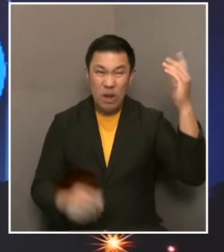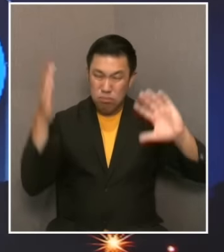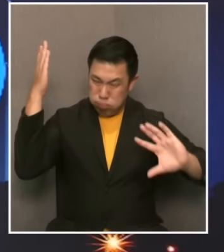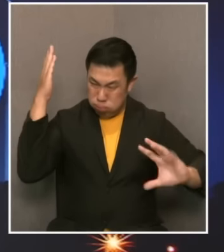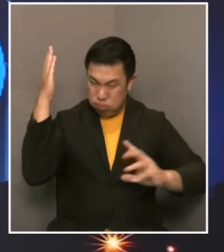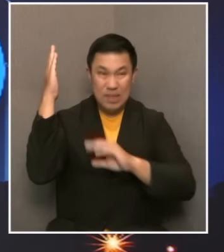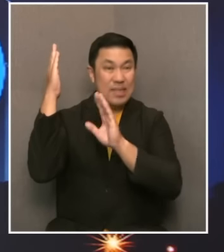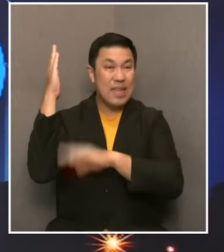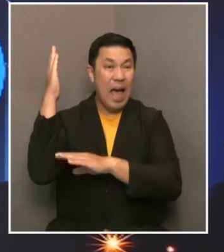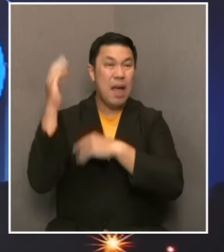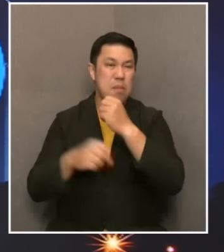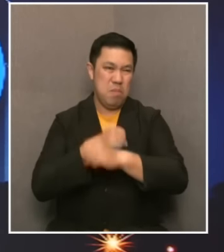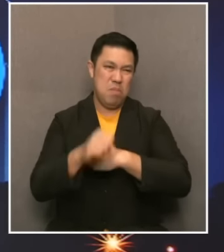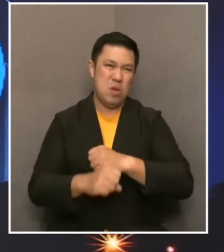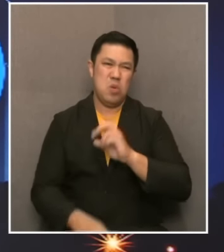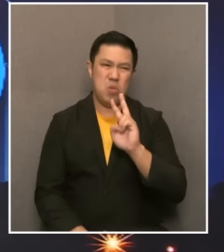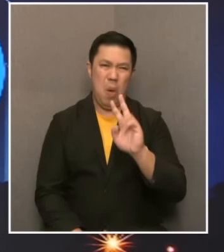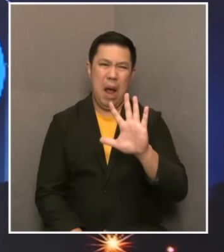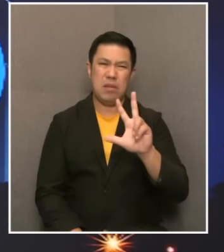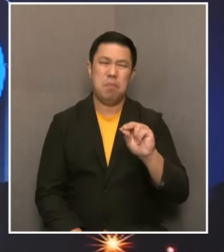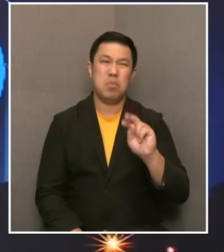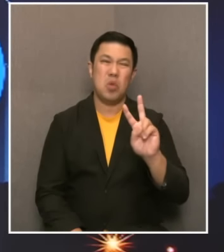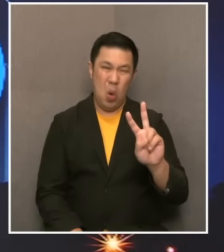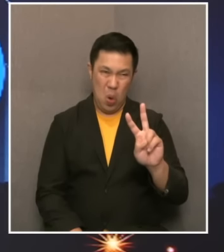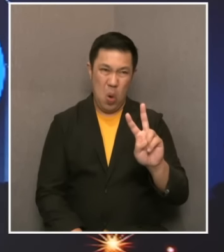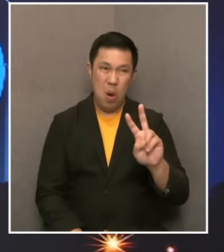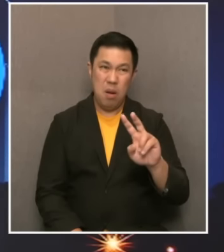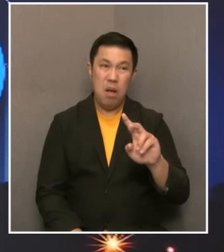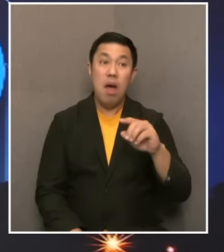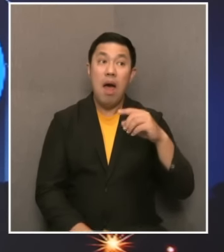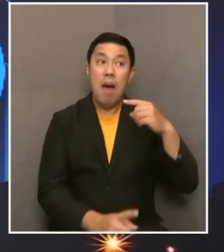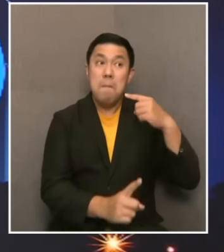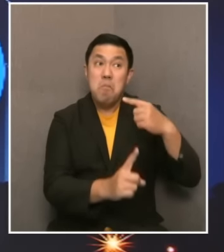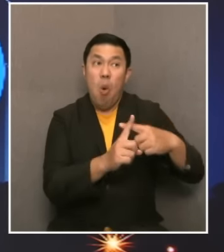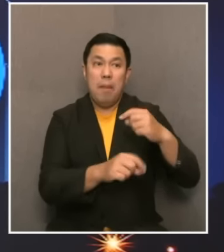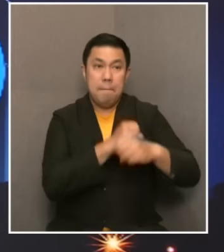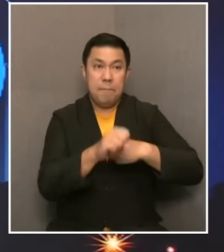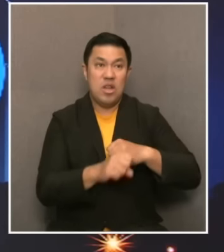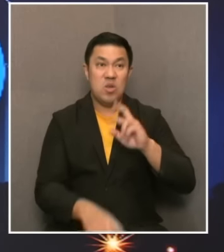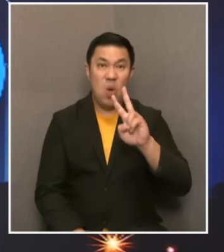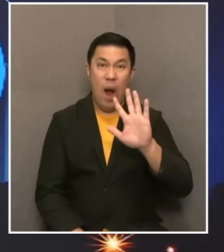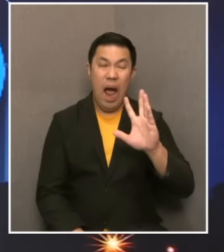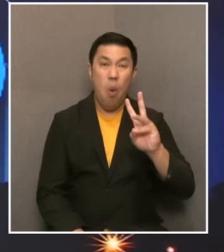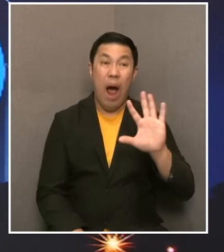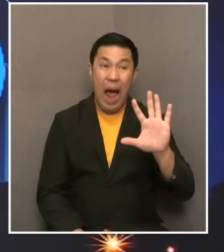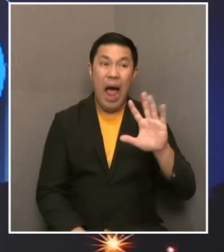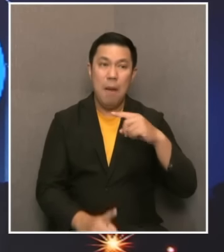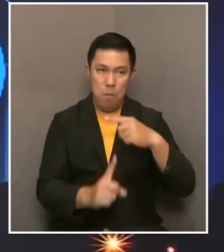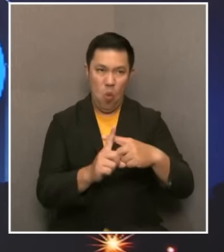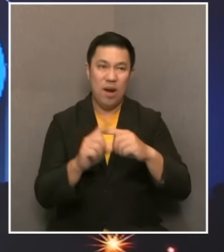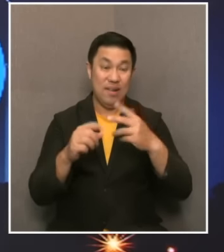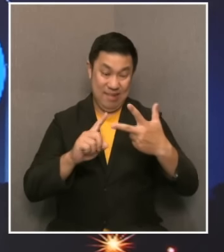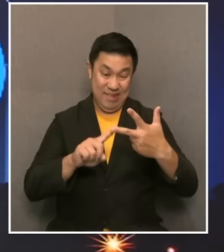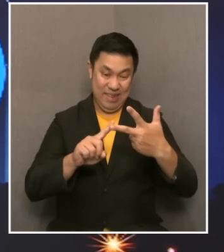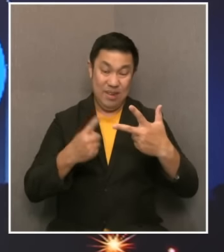ใต้ในปี2532นะแล้วก็ถ้าเกิดว่าบวกโนรูเข้าไปถ้านับมาถึงปัจจุบันนี้เนี่ยก็จะมีไต้ฝุ่นเพิ่มขึ้นมาเป็น2ลูกนั่น